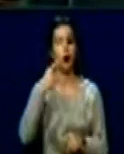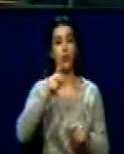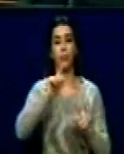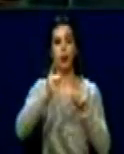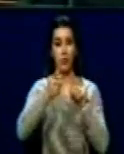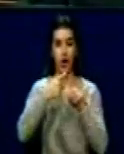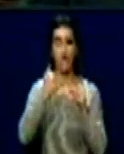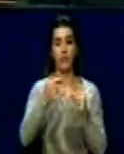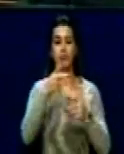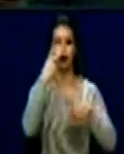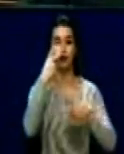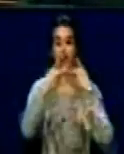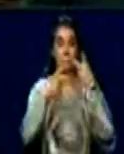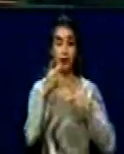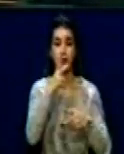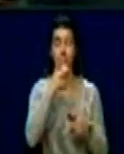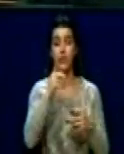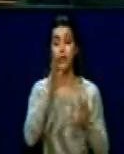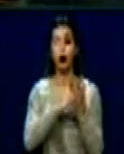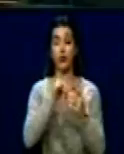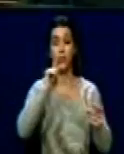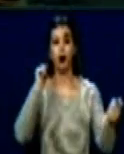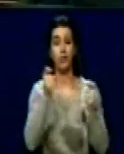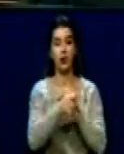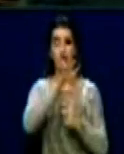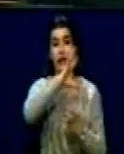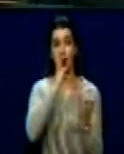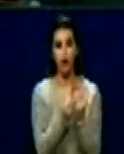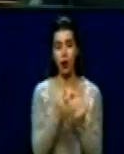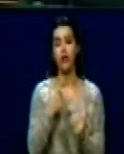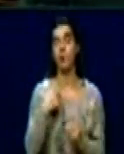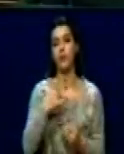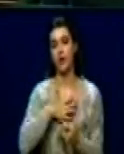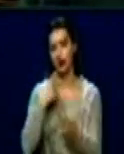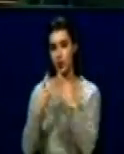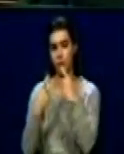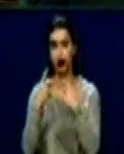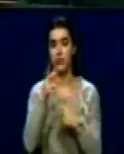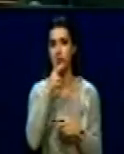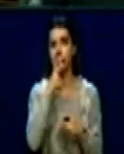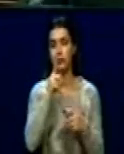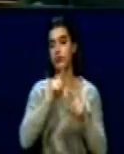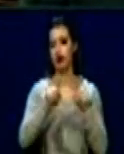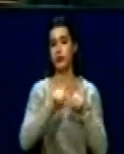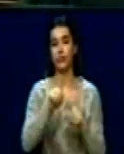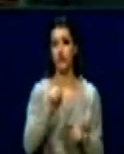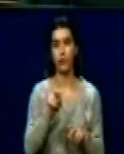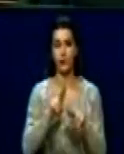amandamentimin e tij, përveç nëse ndryshohet tërësisht, ky buxhet prapë do të mbetet në nivelin e njëjtë për di buxhet.